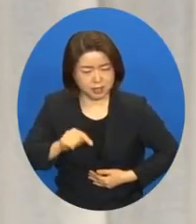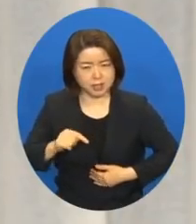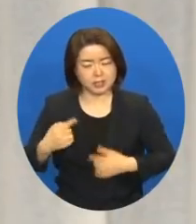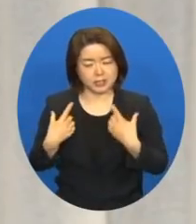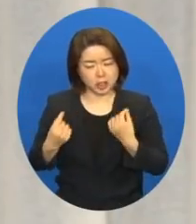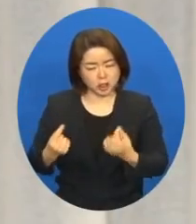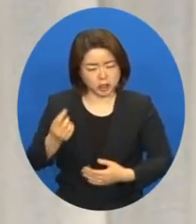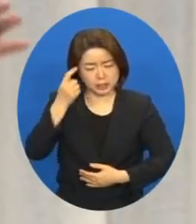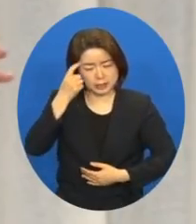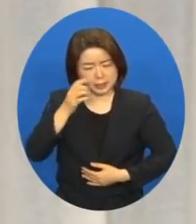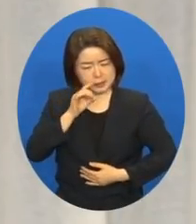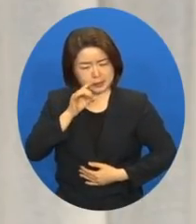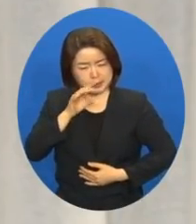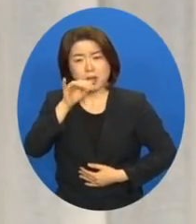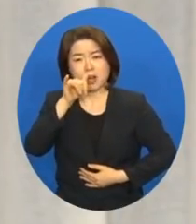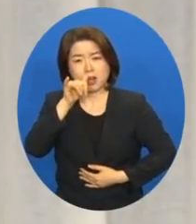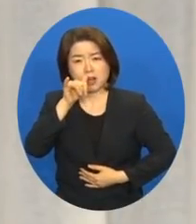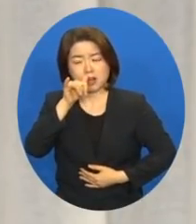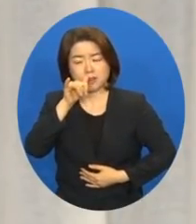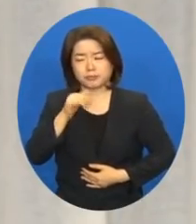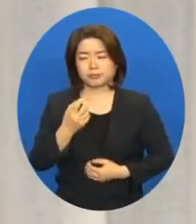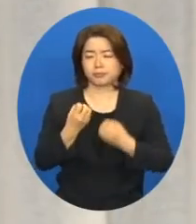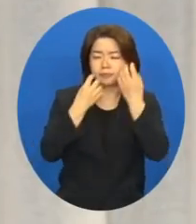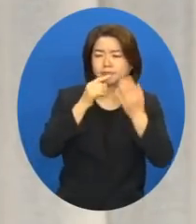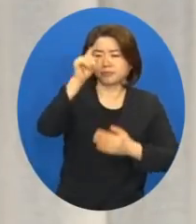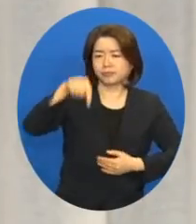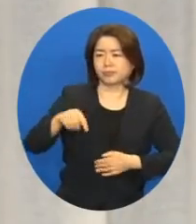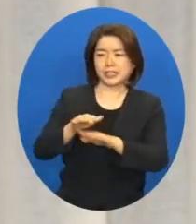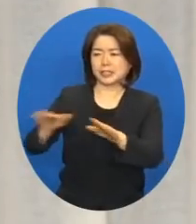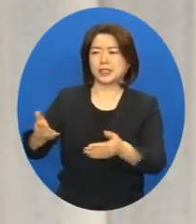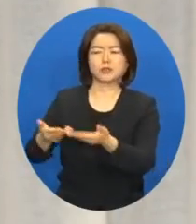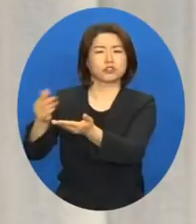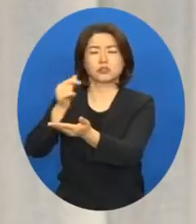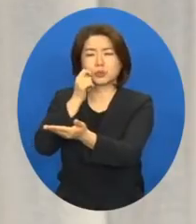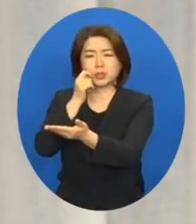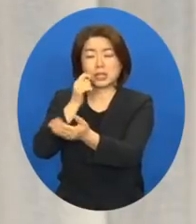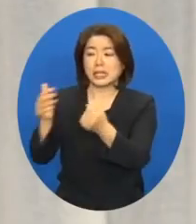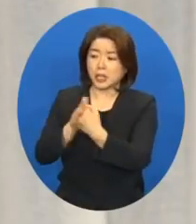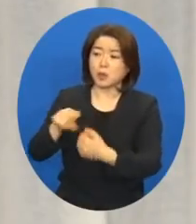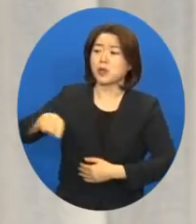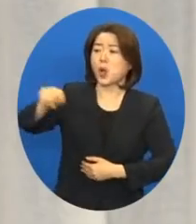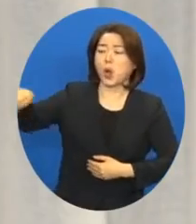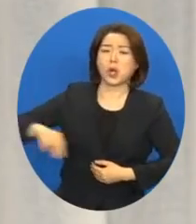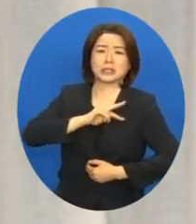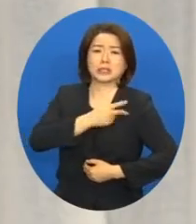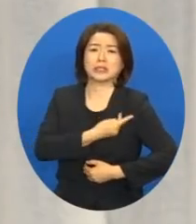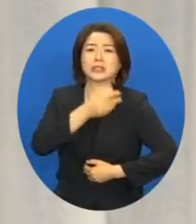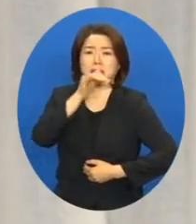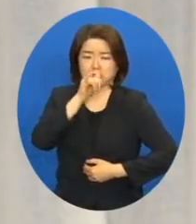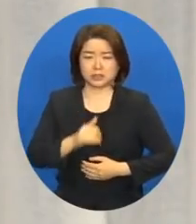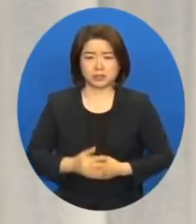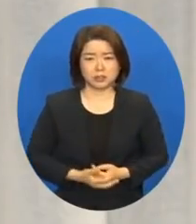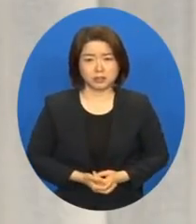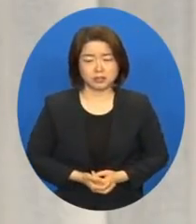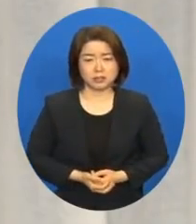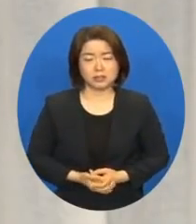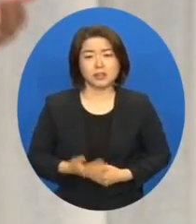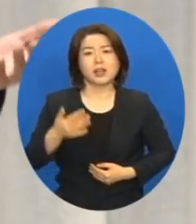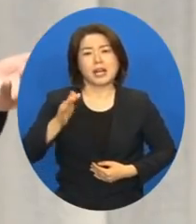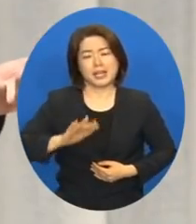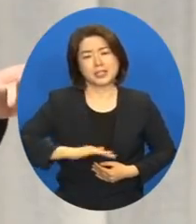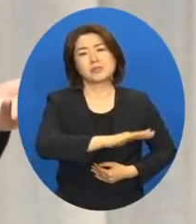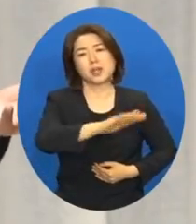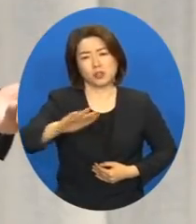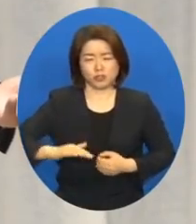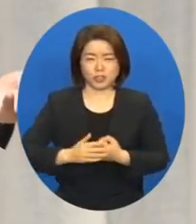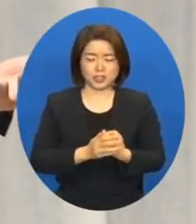숙제예요. 신천지에서 해답이 없어요. 그러니까 이단인 거예요. 그런데 우리는 죽고 난